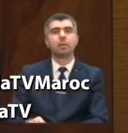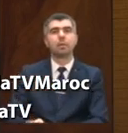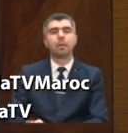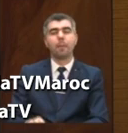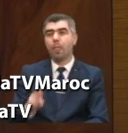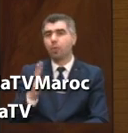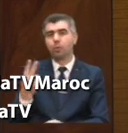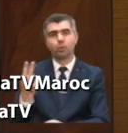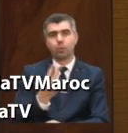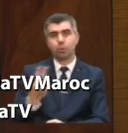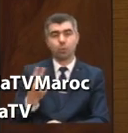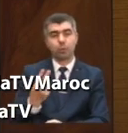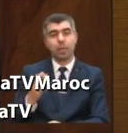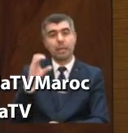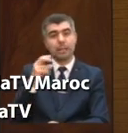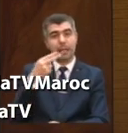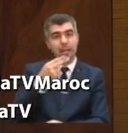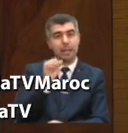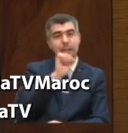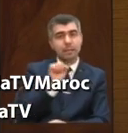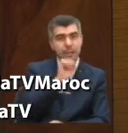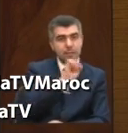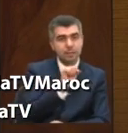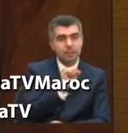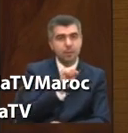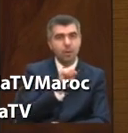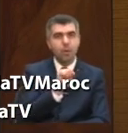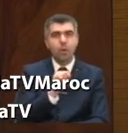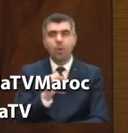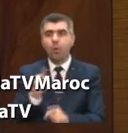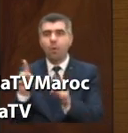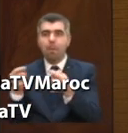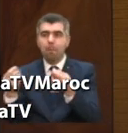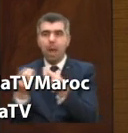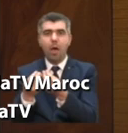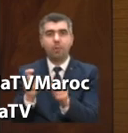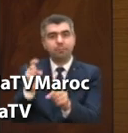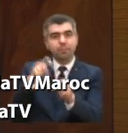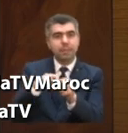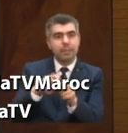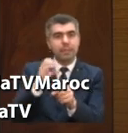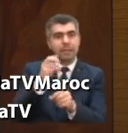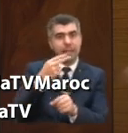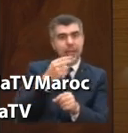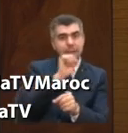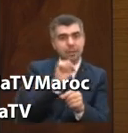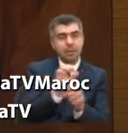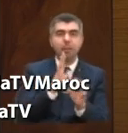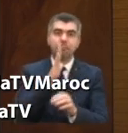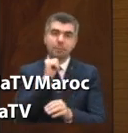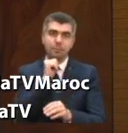جوج ديال الفئات، كاين الناس في لاسينسيس وكاين الناس براد لاسينسيس فقط، ما كاينش شي واحد اخر في شي بلاصه. هادو اللي في لاسينسيس عندهم تدابير ديالهم